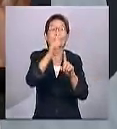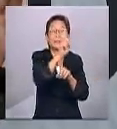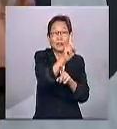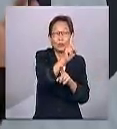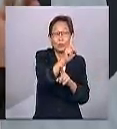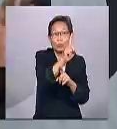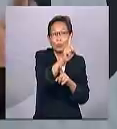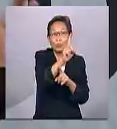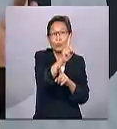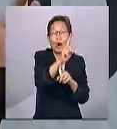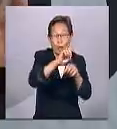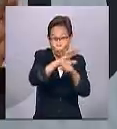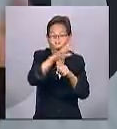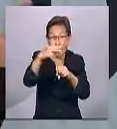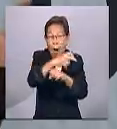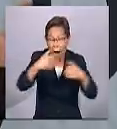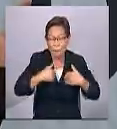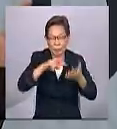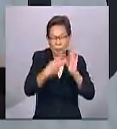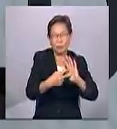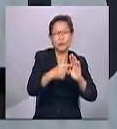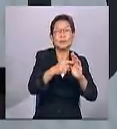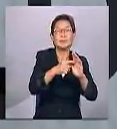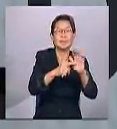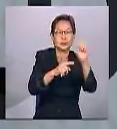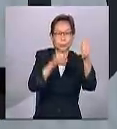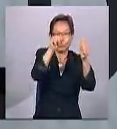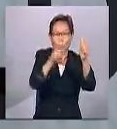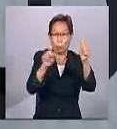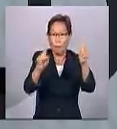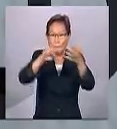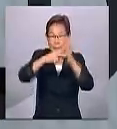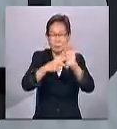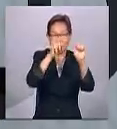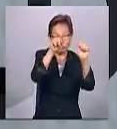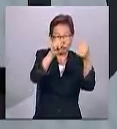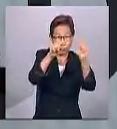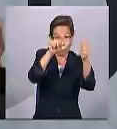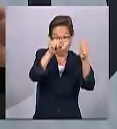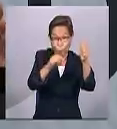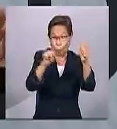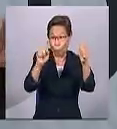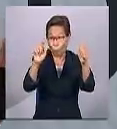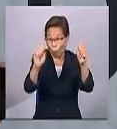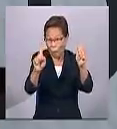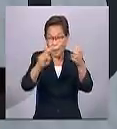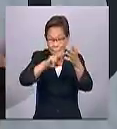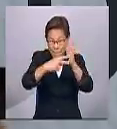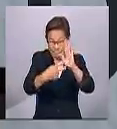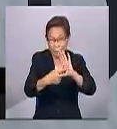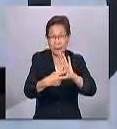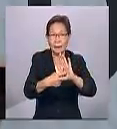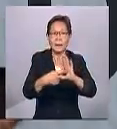Berarti yang kalau kepadatan macam tu ataupun ratio begitu, maksud dia berarti kita